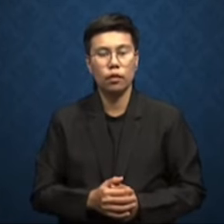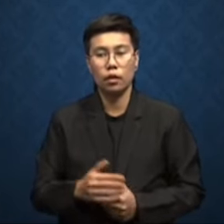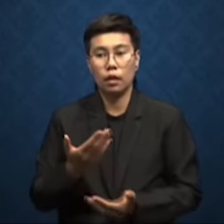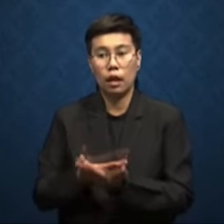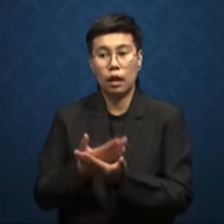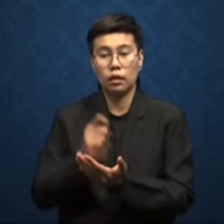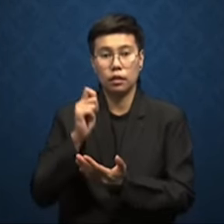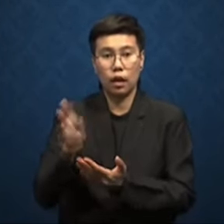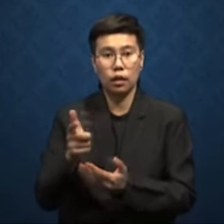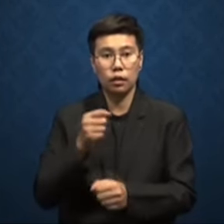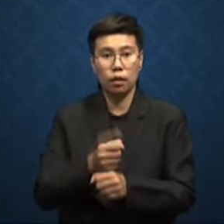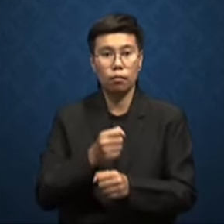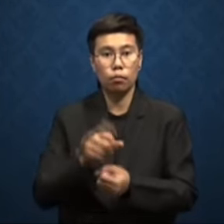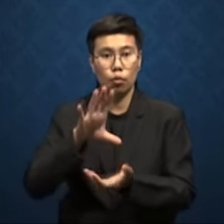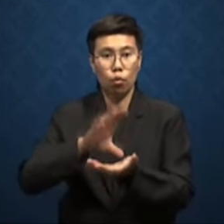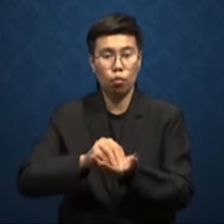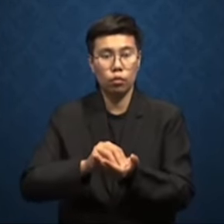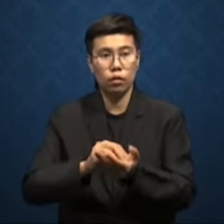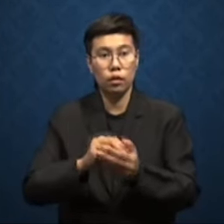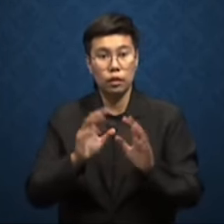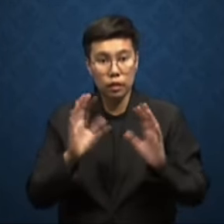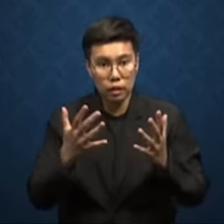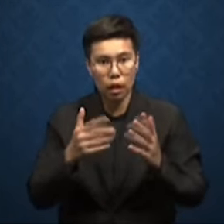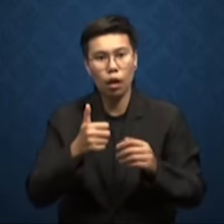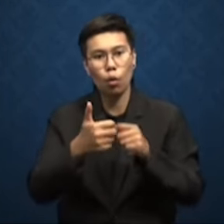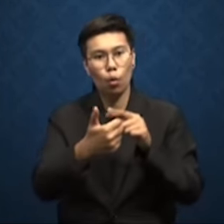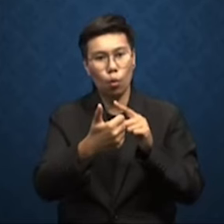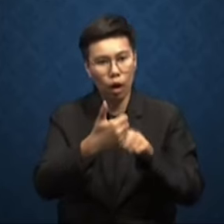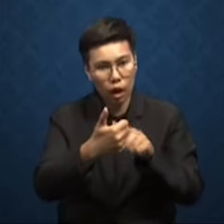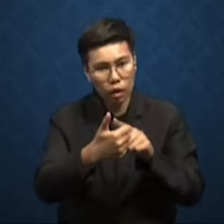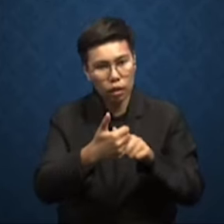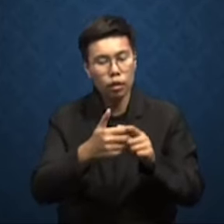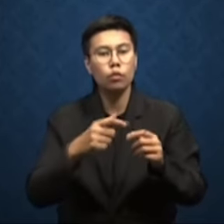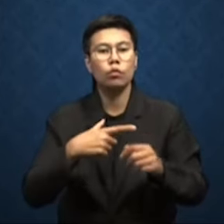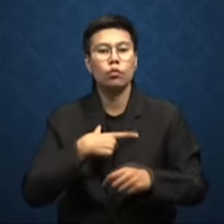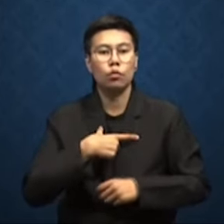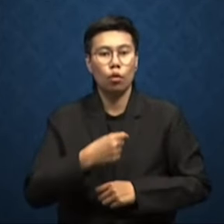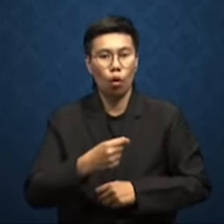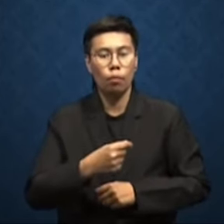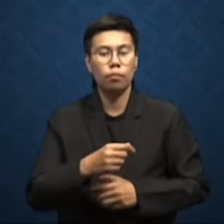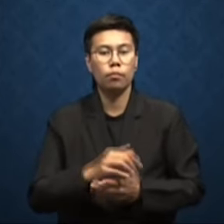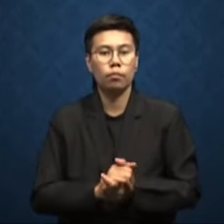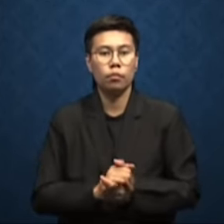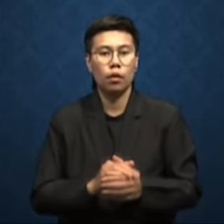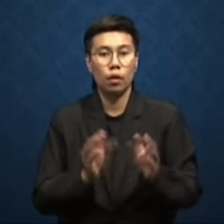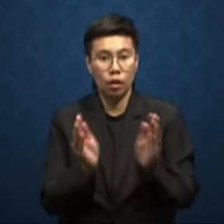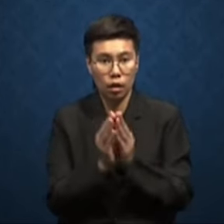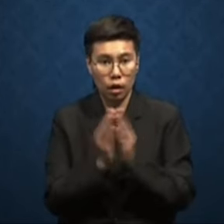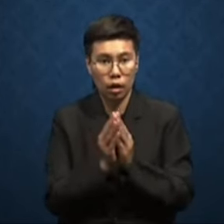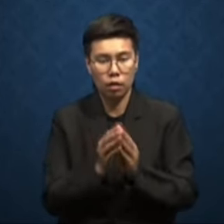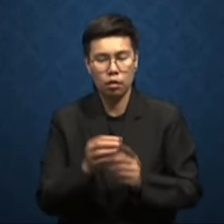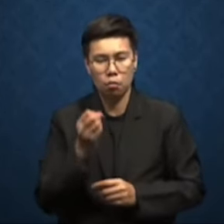าแล้วก็กดข้อมูลนะเชียร์ไลค์ชอบนะแล้วเหมือนกับคะแนนเสียงเป็นที่นิ